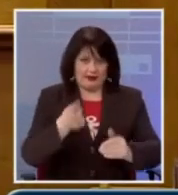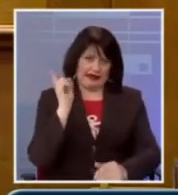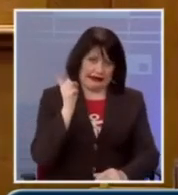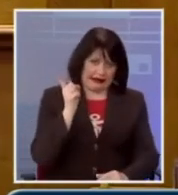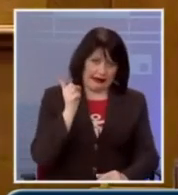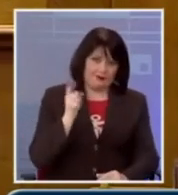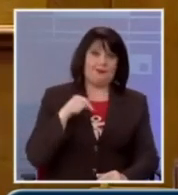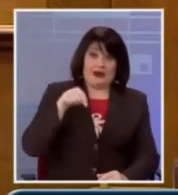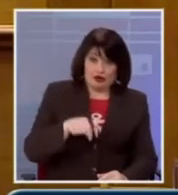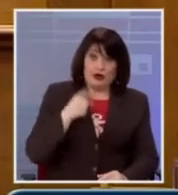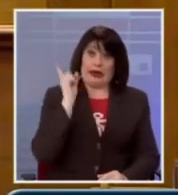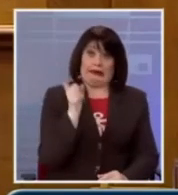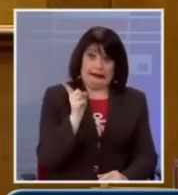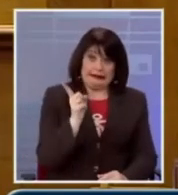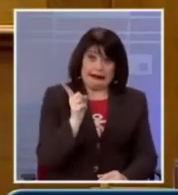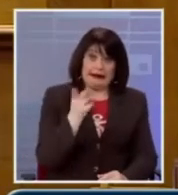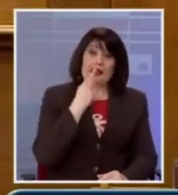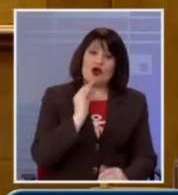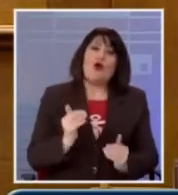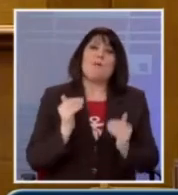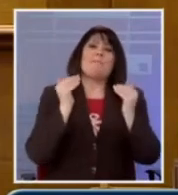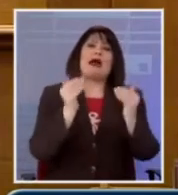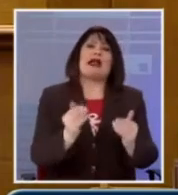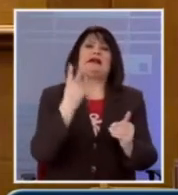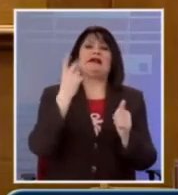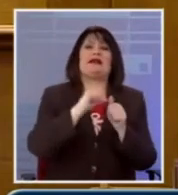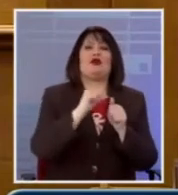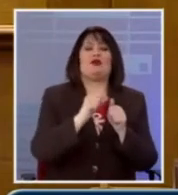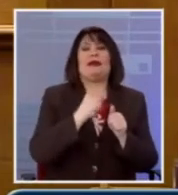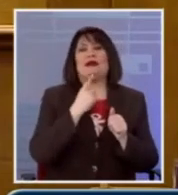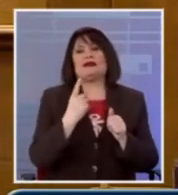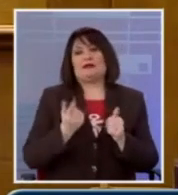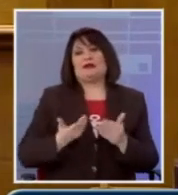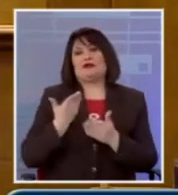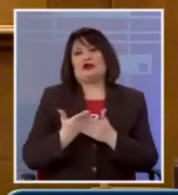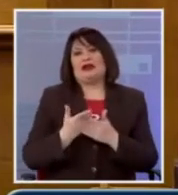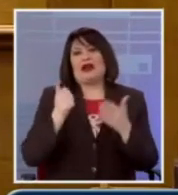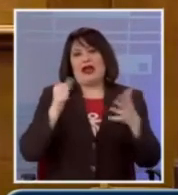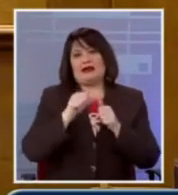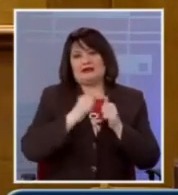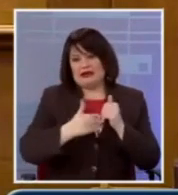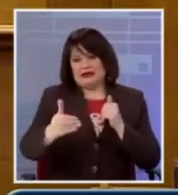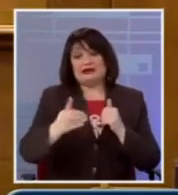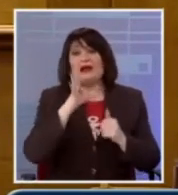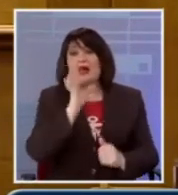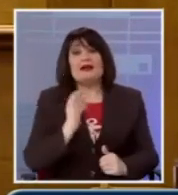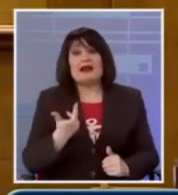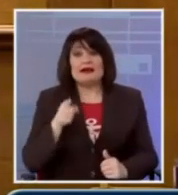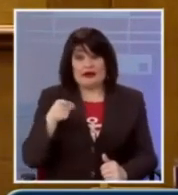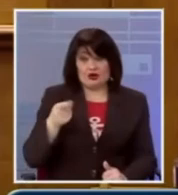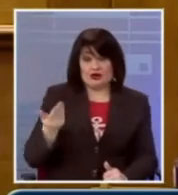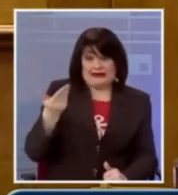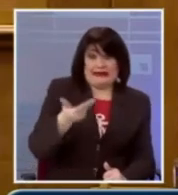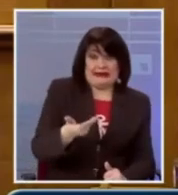Και ότι τώρα σας κάνουμε κριτική επειδή ζητήσατε παράταση μόνο για 2 μήνες και όχι για 6 όπως πρότειναν οι εταίροι. Ποια είναι η αλήθεια? Ότι αυτό που εσείς ζητήσατε